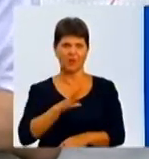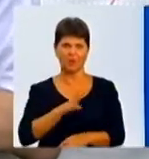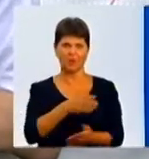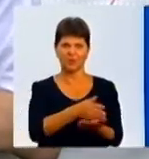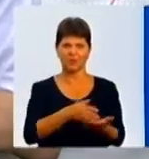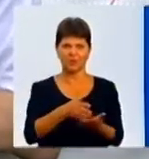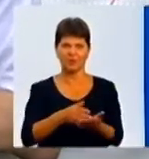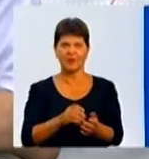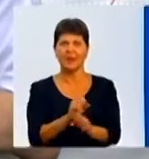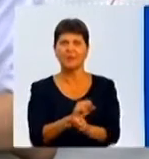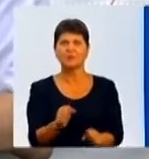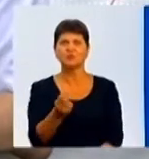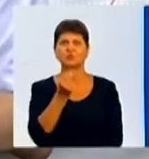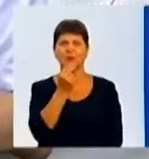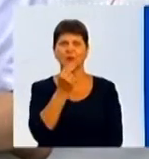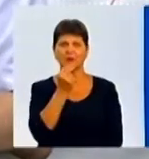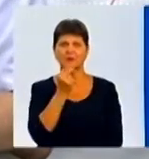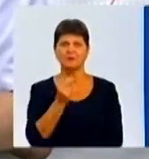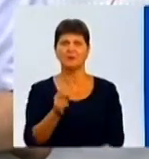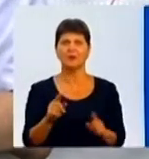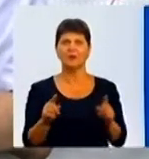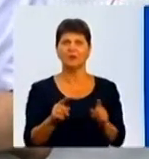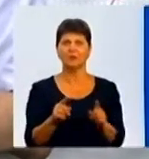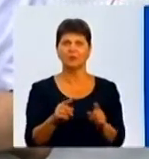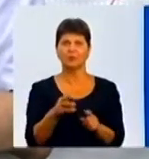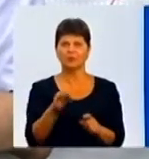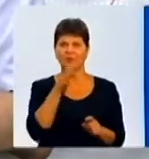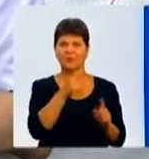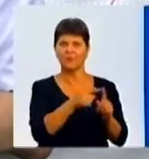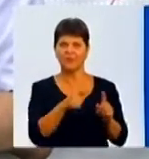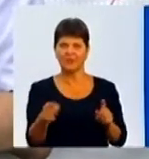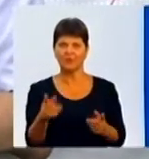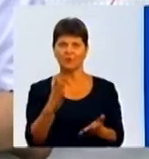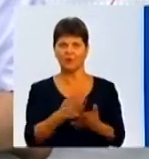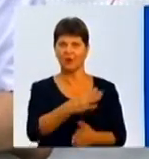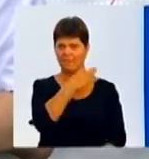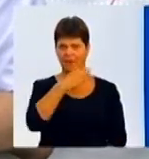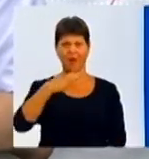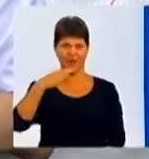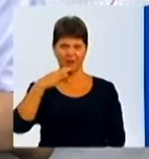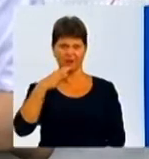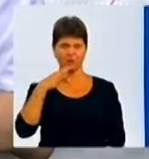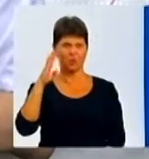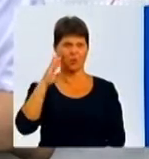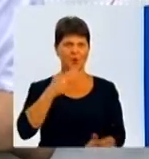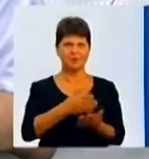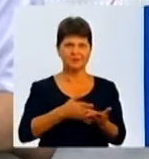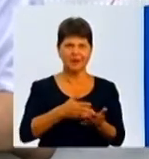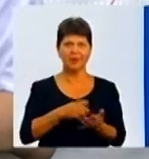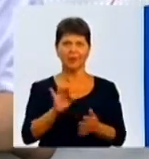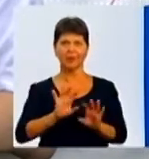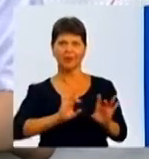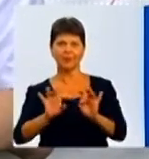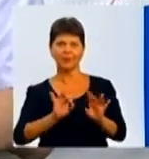його не можна їсти, воно шкідливе. В періоди, коли його переізбиток, говорять про те, що це дуже цінний продукт, його треба їсти, маркетинг.